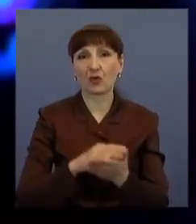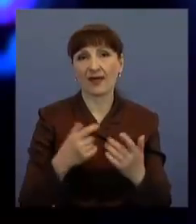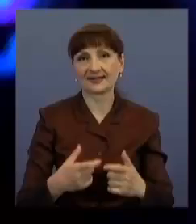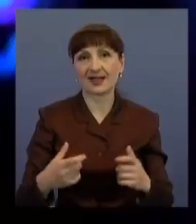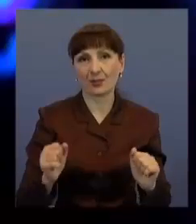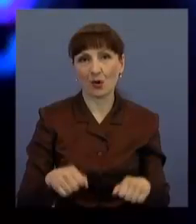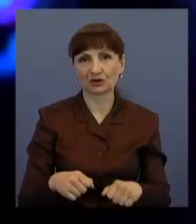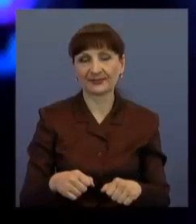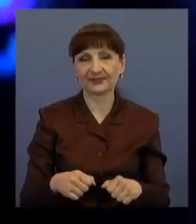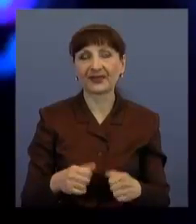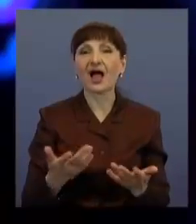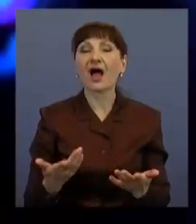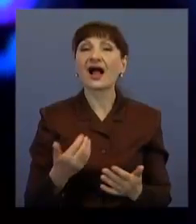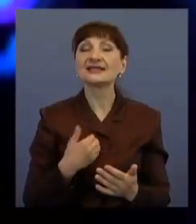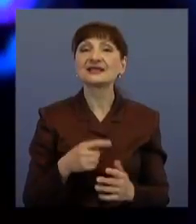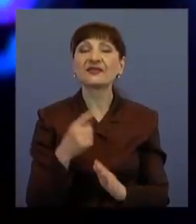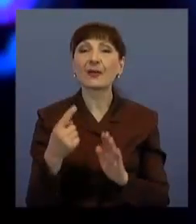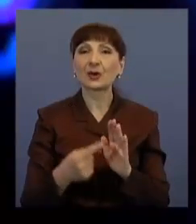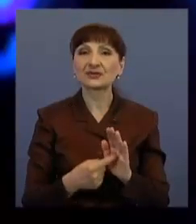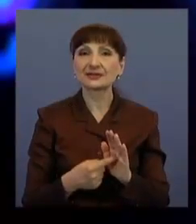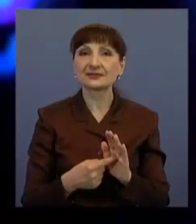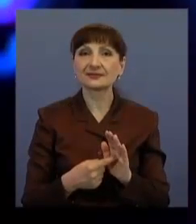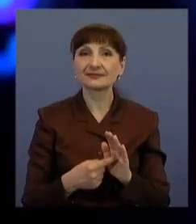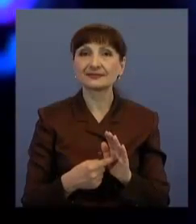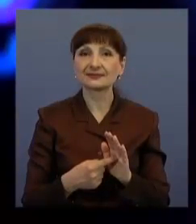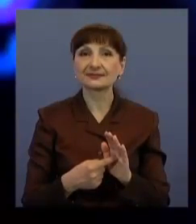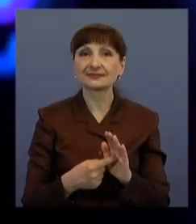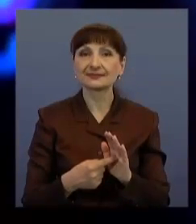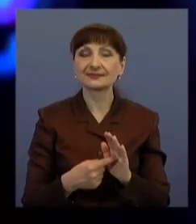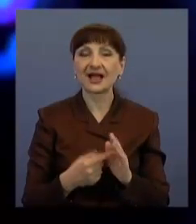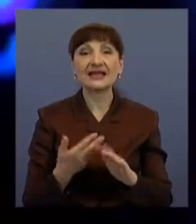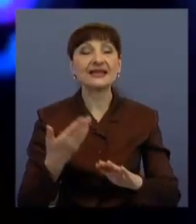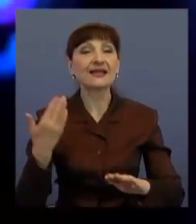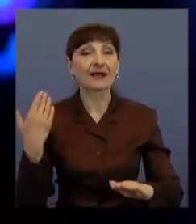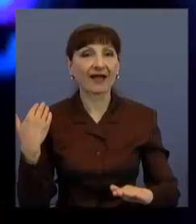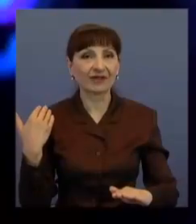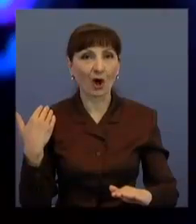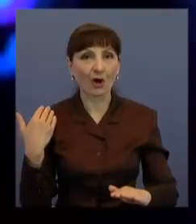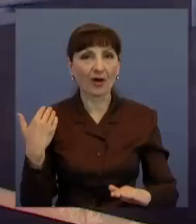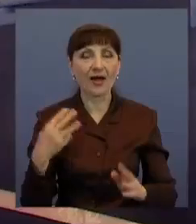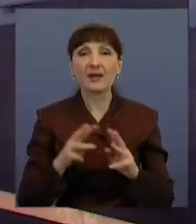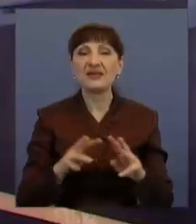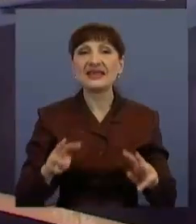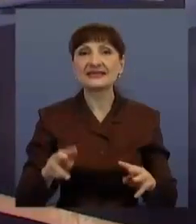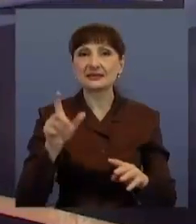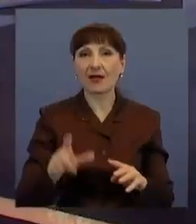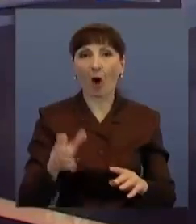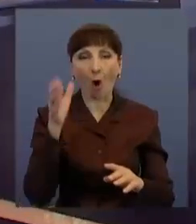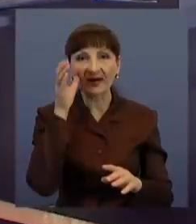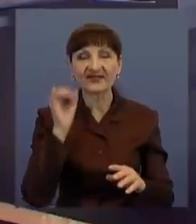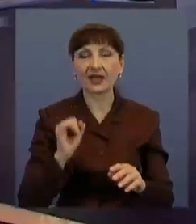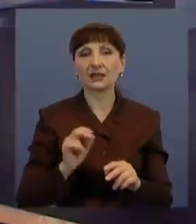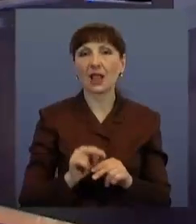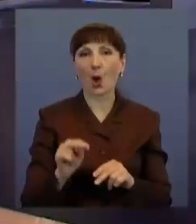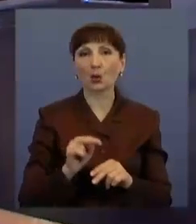пересдача, да. Ну, хотелось бы такой вопрос задать. Буквально не так давно министр образования и науки Ерлан